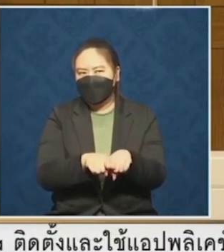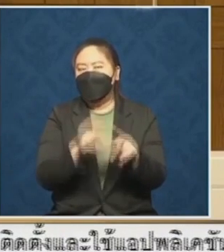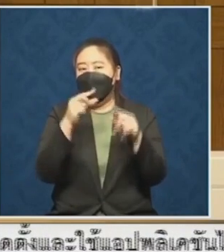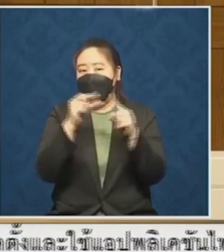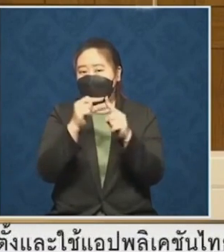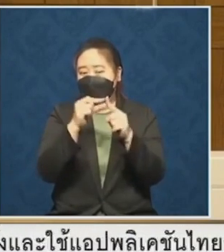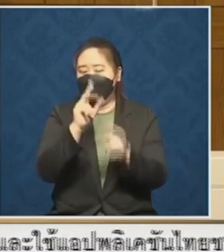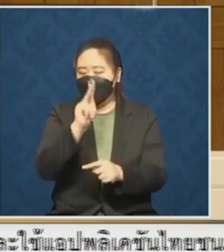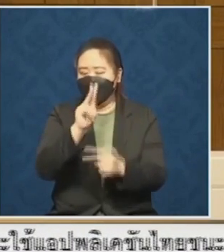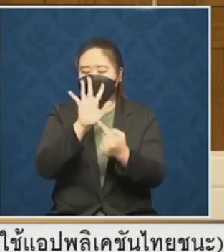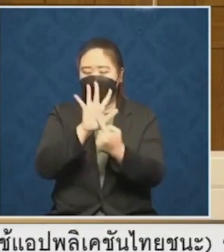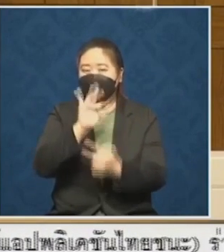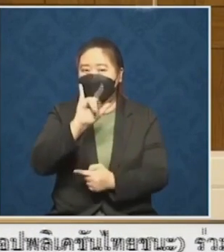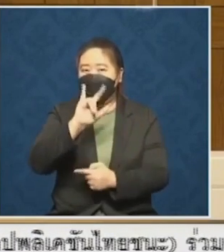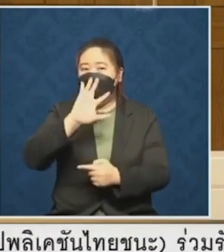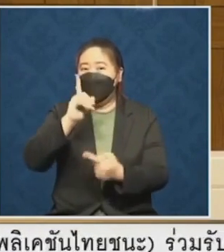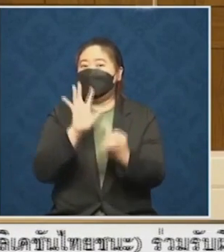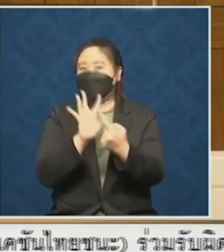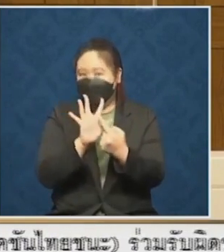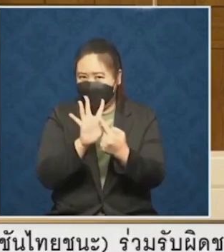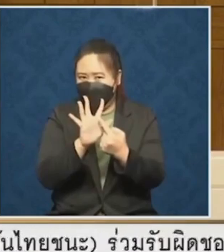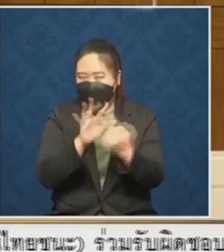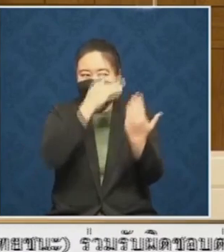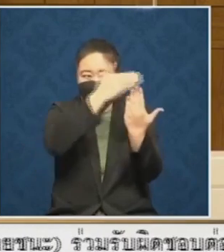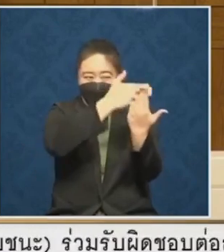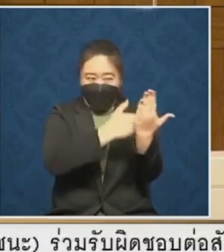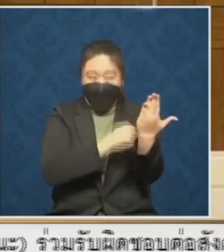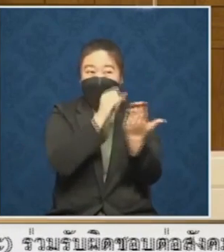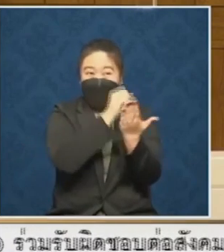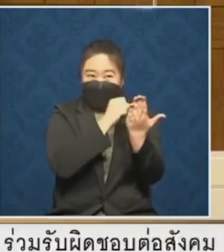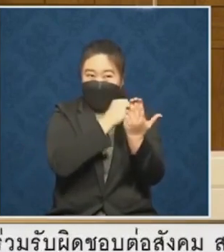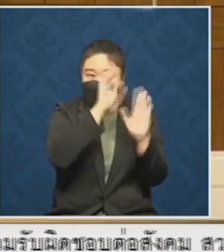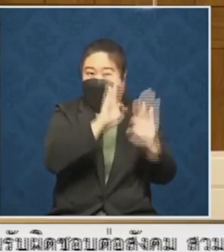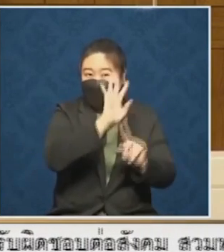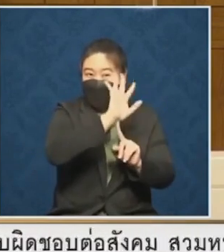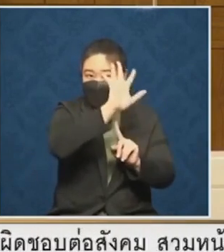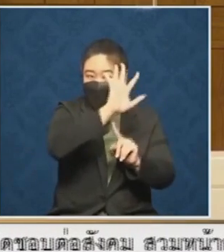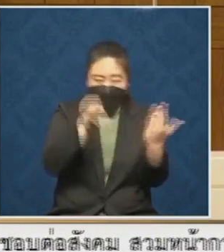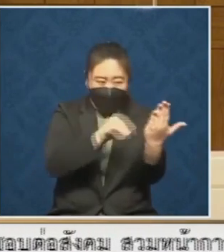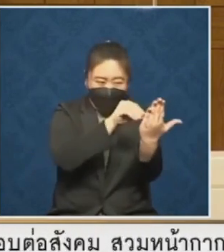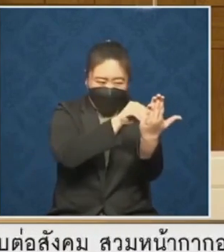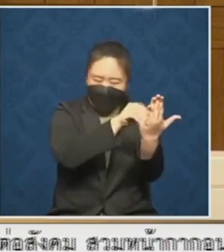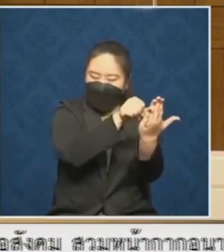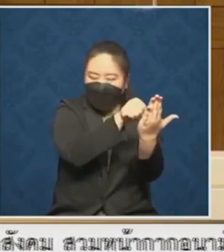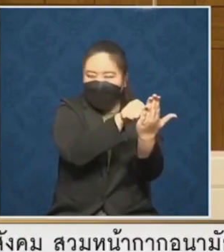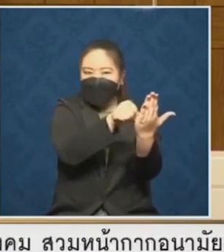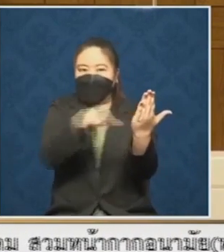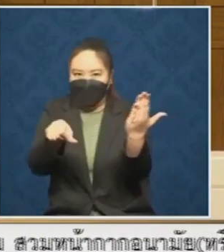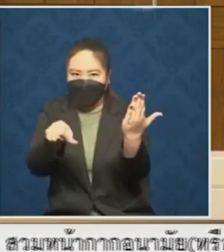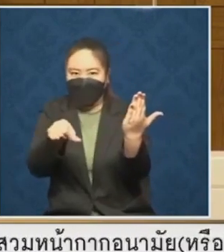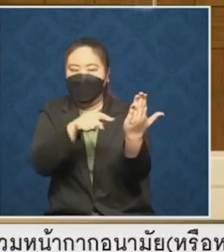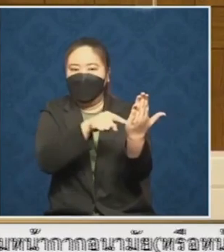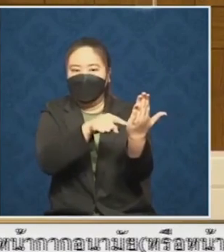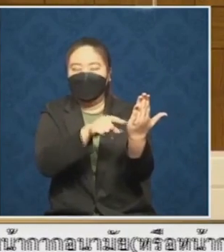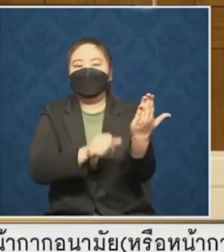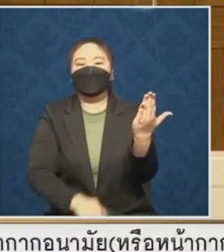ว่ากญชาเป็นยาเสบติดให้โทษโทยิในประเภทที่ 5 ตามที่ระบกไว้ในบญชีรายชอยาเสบต